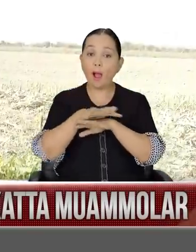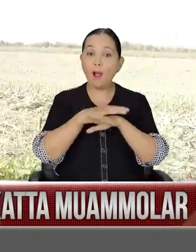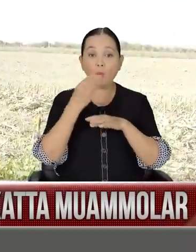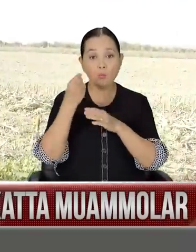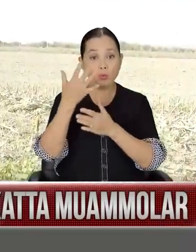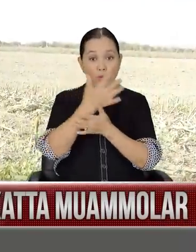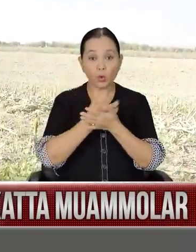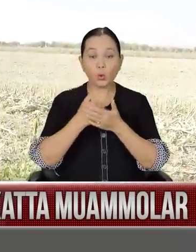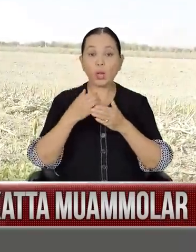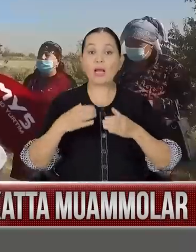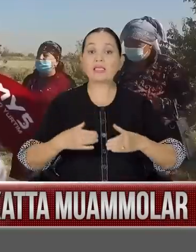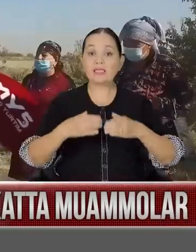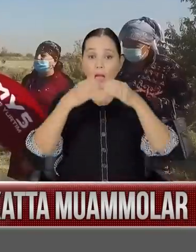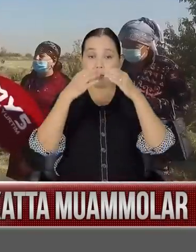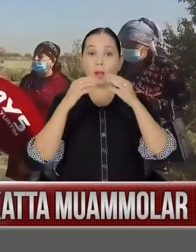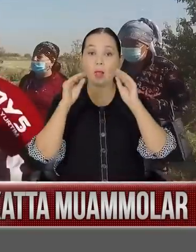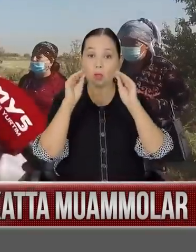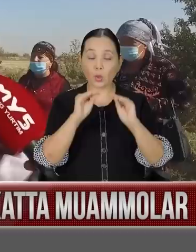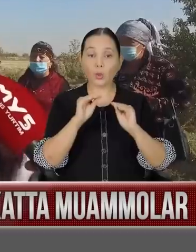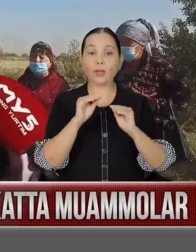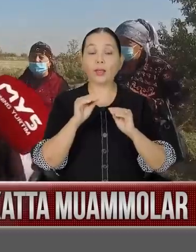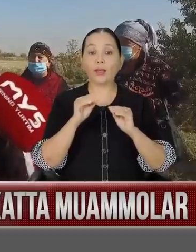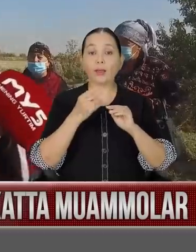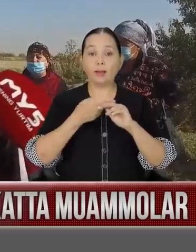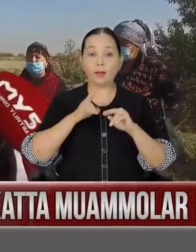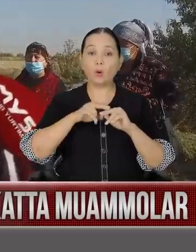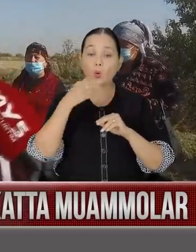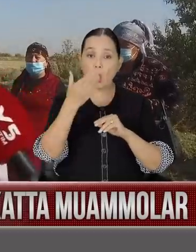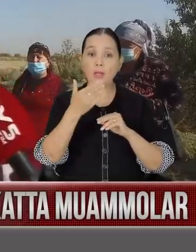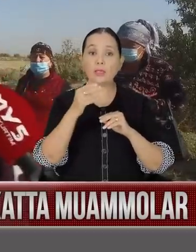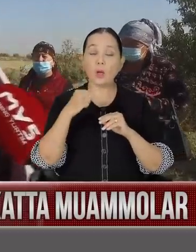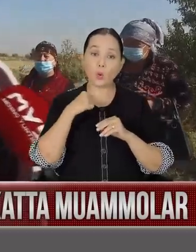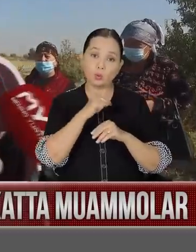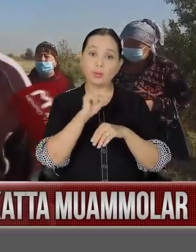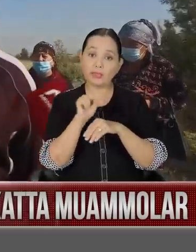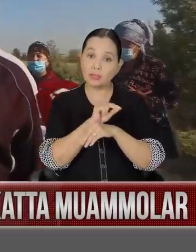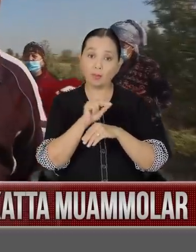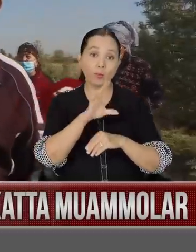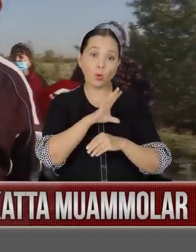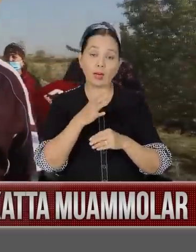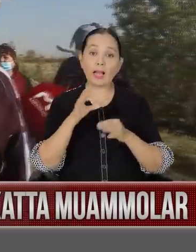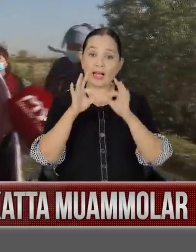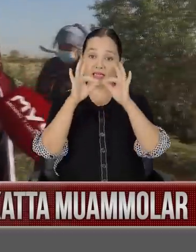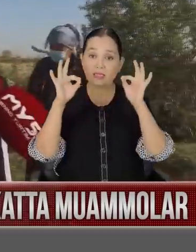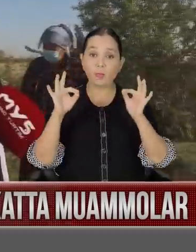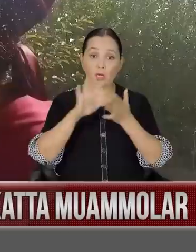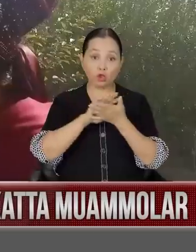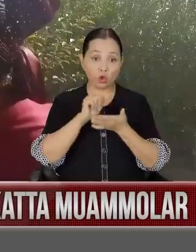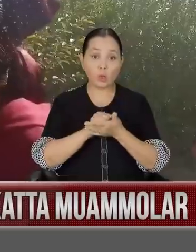yig'ib, stolbolar 2-3 ta stolbolarning ustiga kiygizib, ularni o'zimiz qildik. Simlar chirib